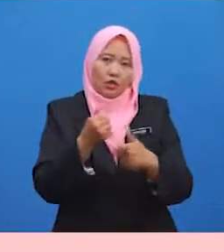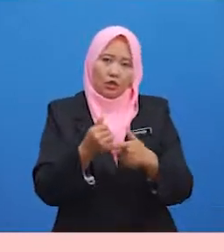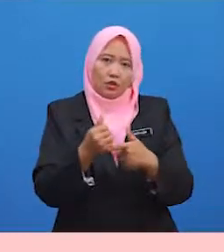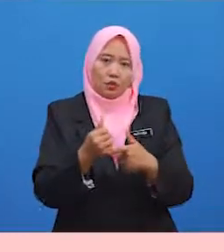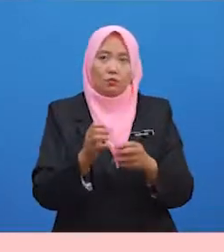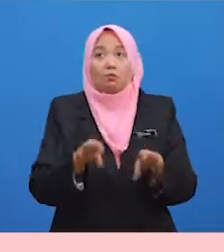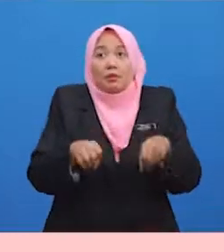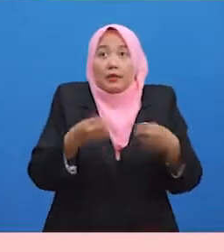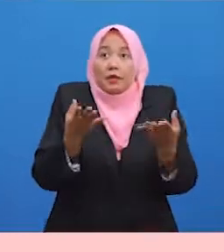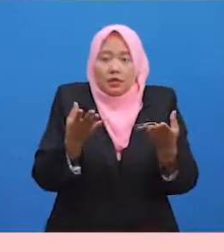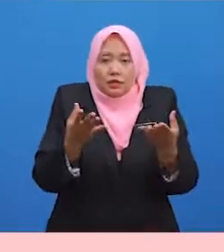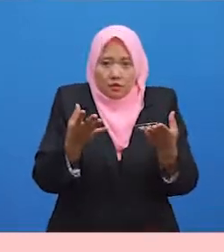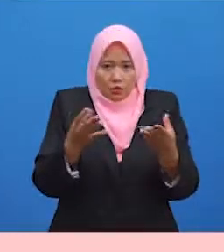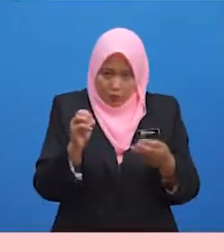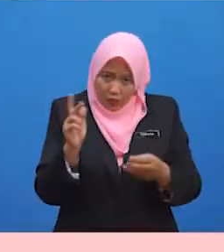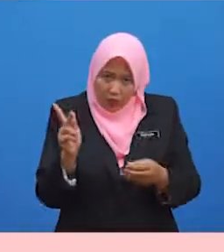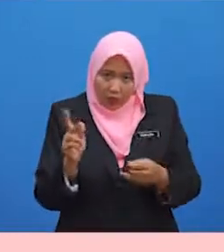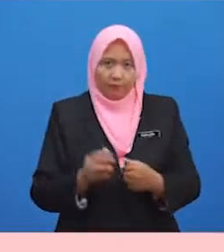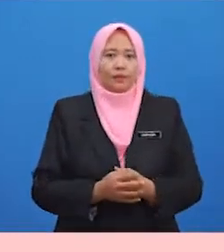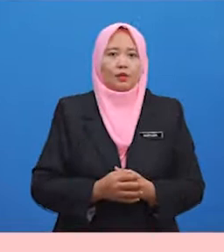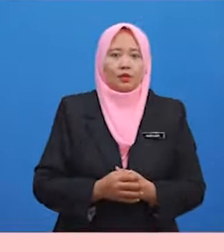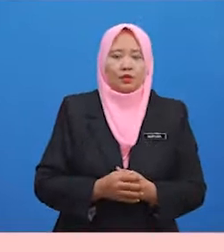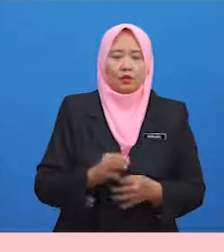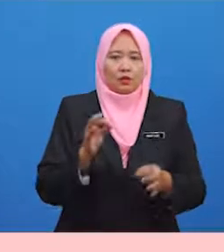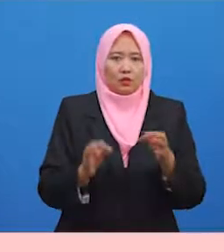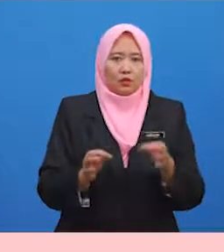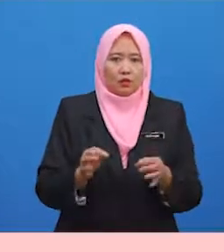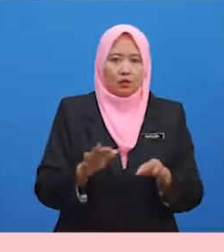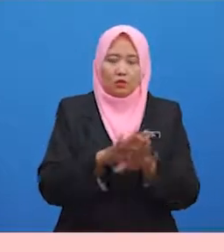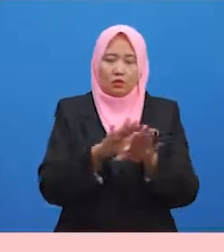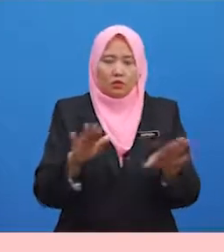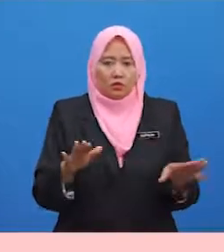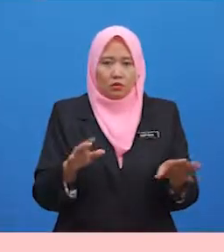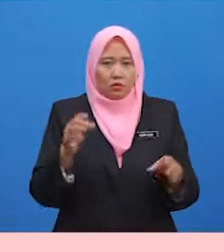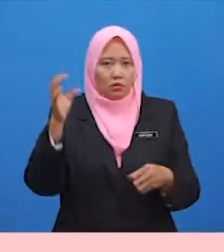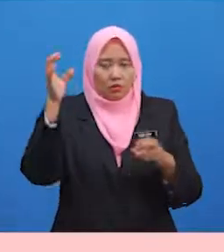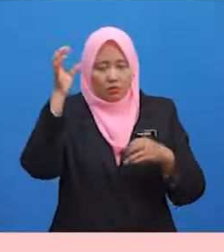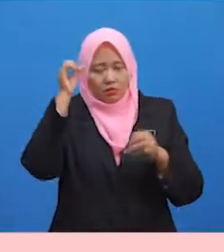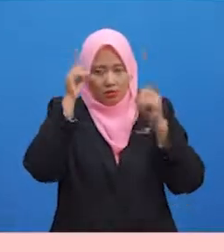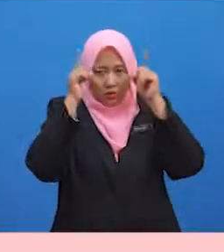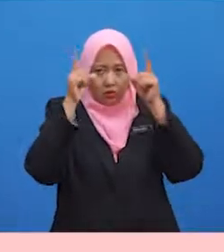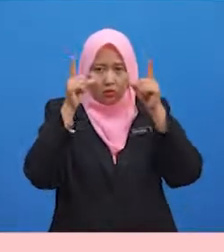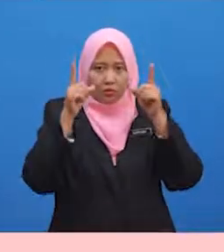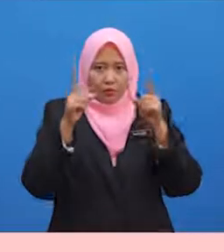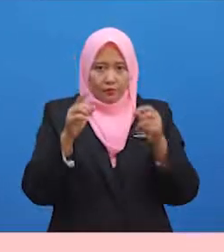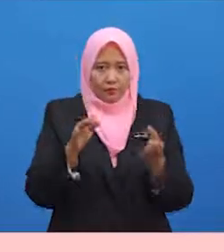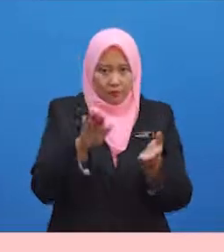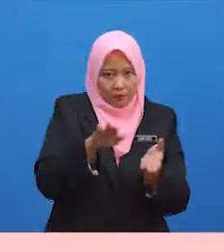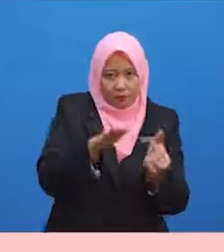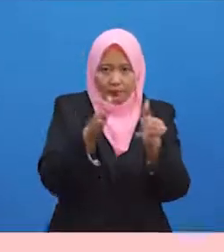Sekiranya mangsa tidak sedarkan diri, iringkan badan mangsa dan letakkan mangsa dalam kedudukan